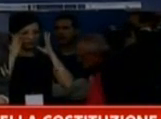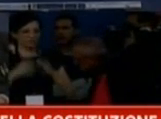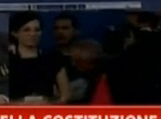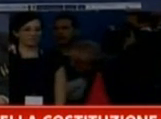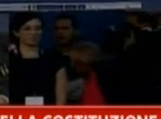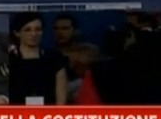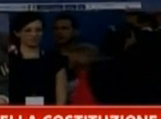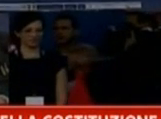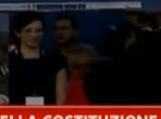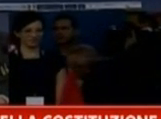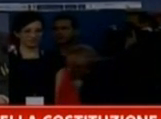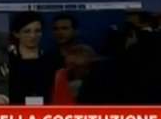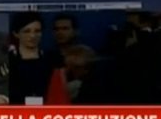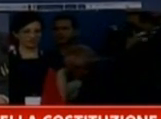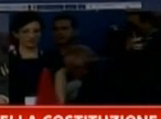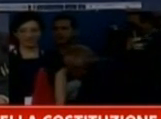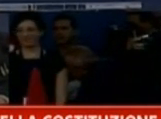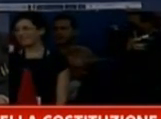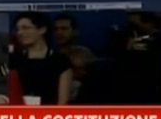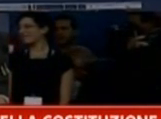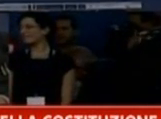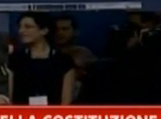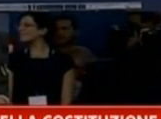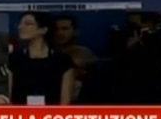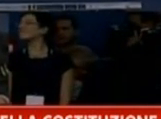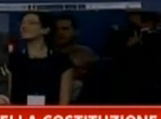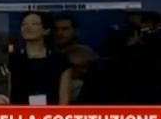E per concludere vi direi questo.